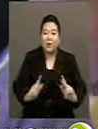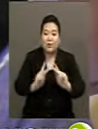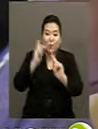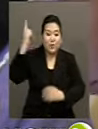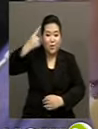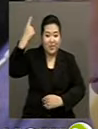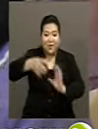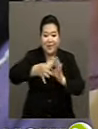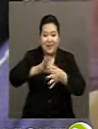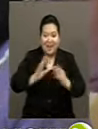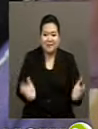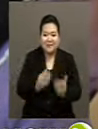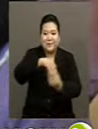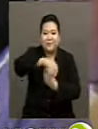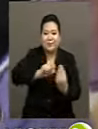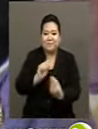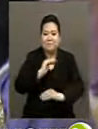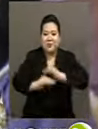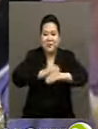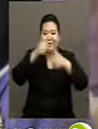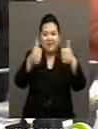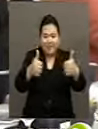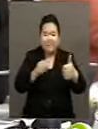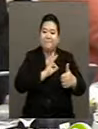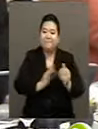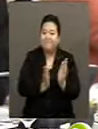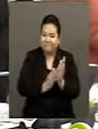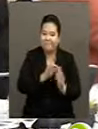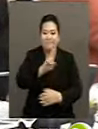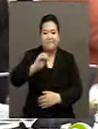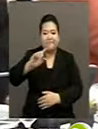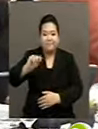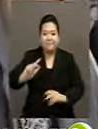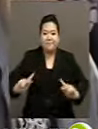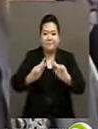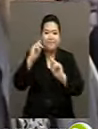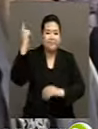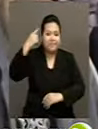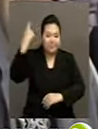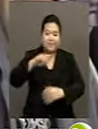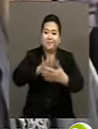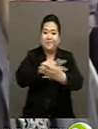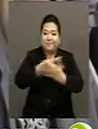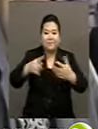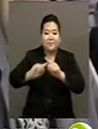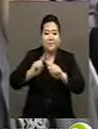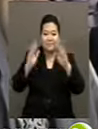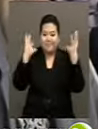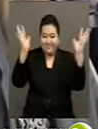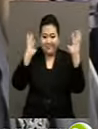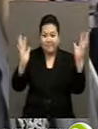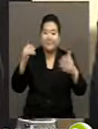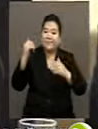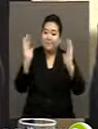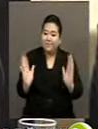เห็นว่ามีโปรแกรมท่องเที่ยวต่างๆที่ออกมาเป็นแคมเปญนะคะกระตุ้นให้ชาวต่างชาติเนี่ยมาเที่ยวไทยมากขึ้นด้วยส่วนปัญ